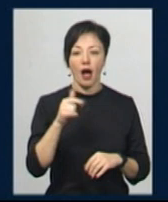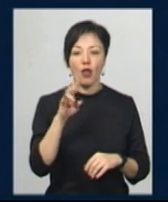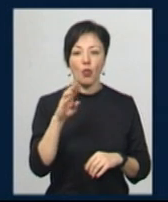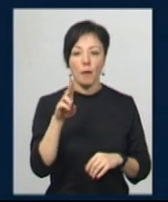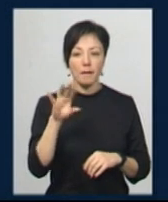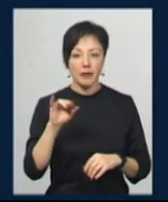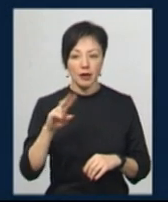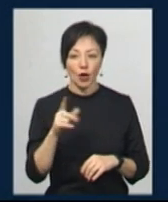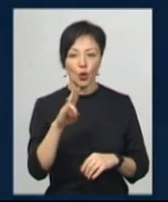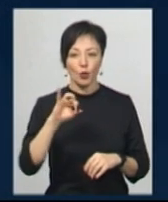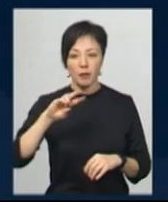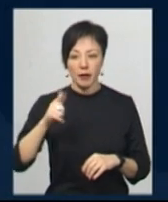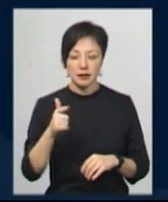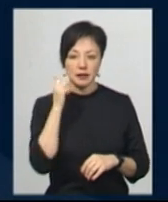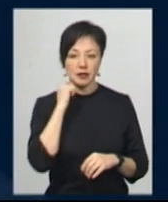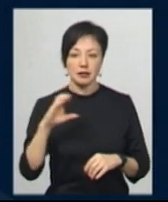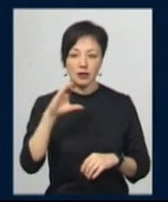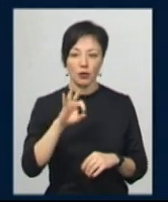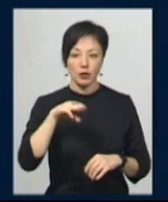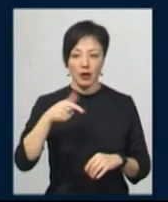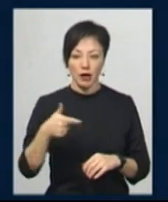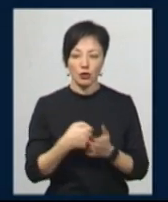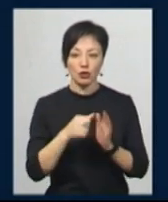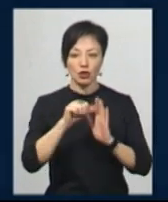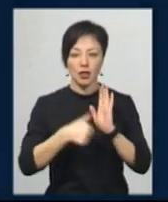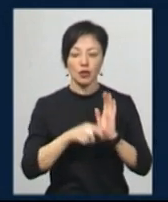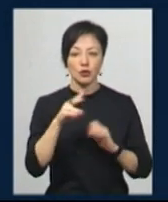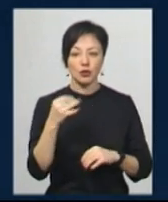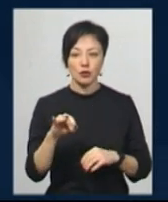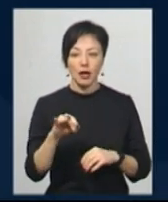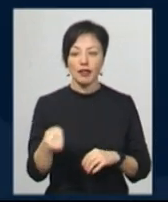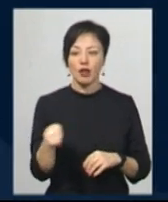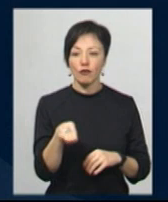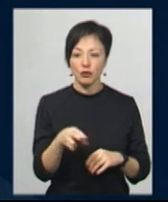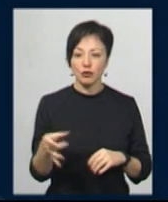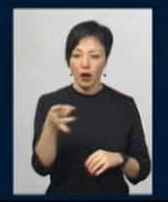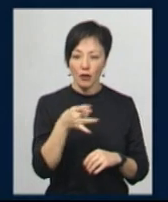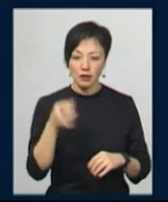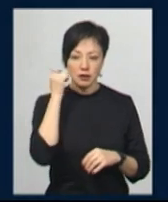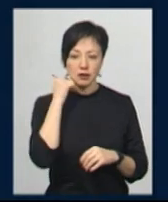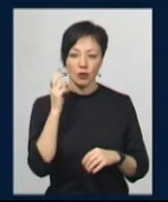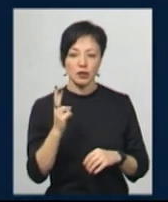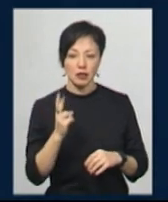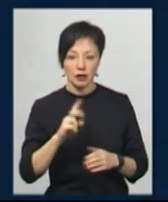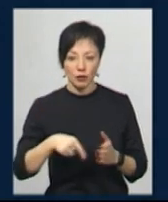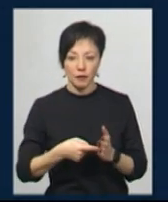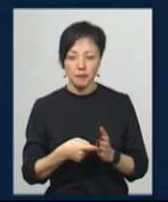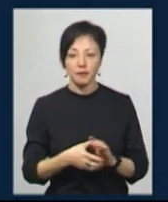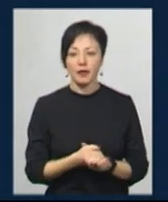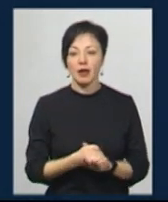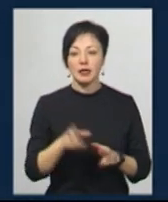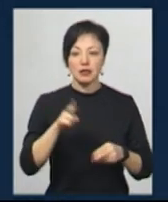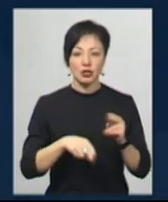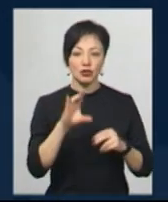Ганопільський, Крупинецький та Старосинявський ОТГ, до 16 лютого у Теофіпольському районі та Старокостянтинові. Нагадаю, з